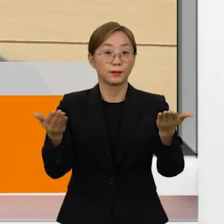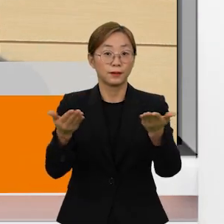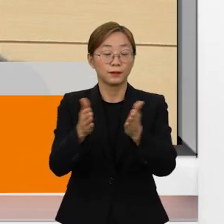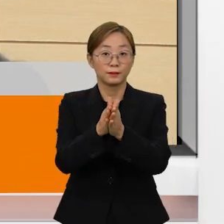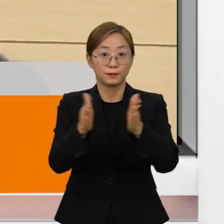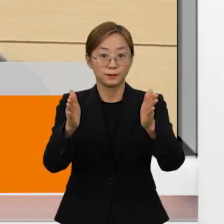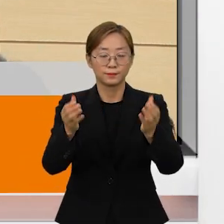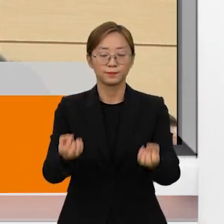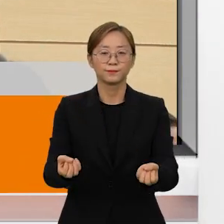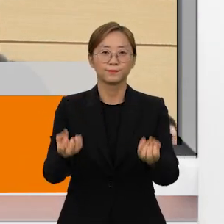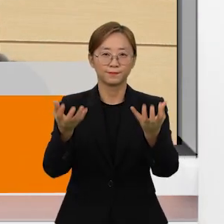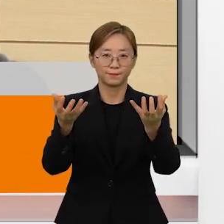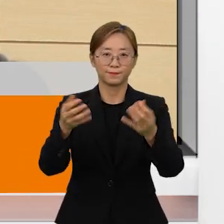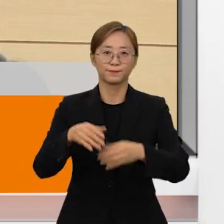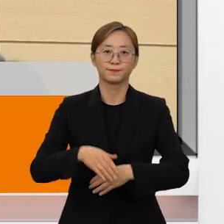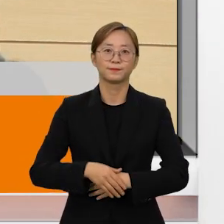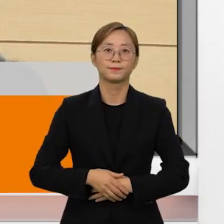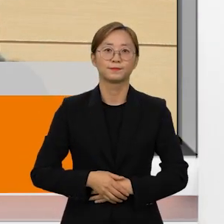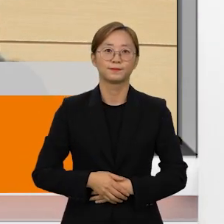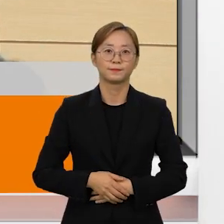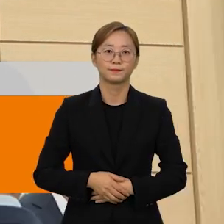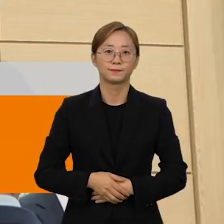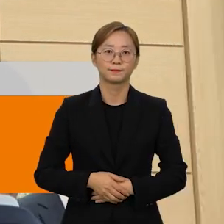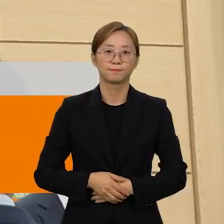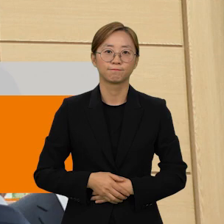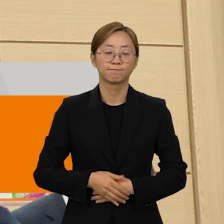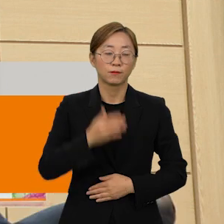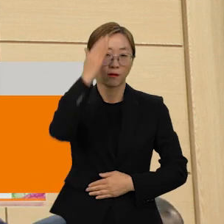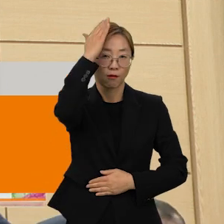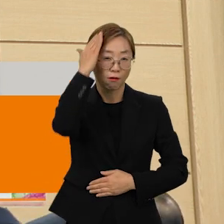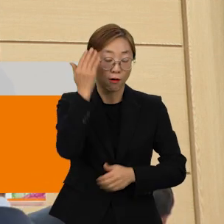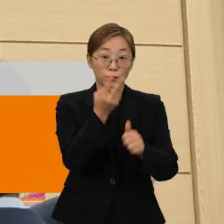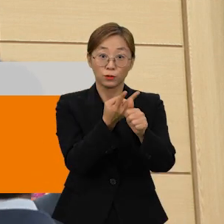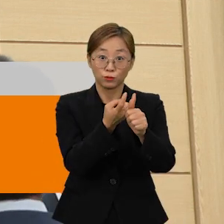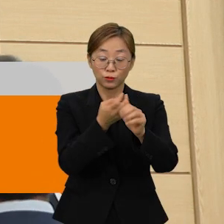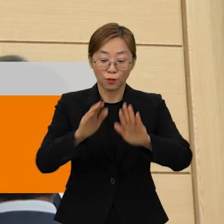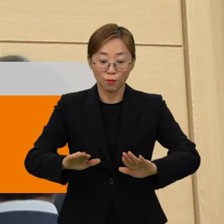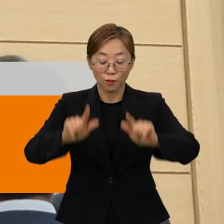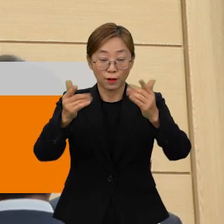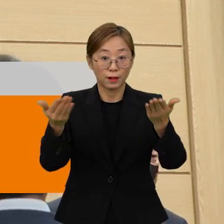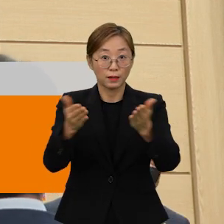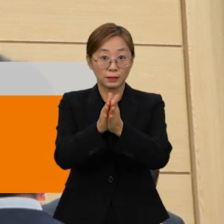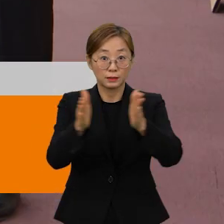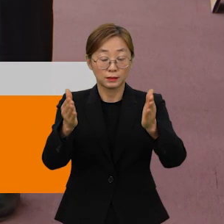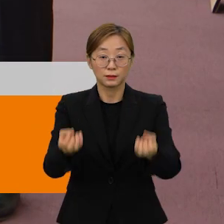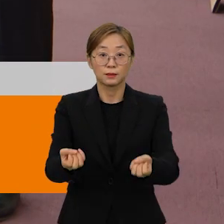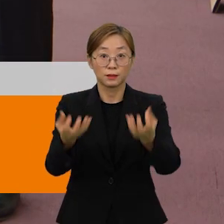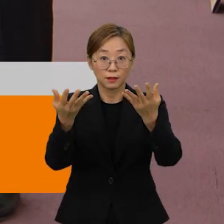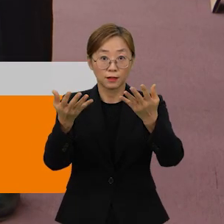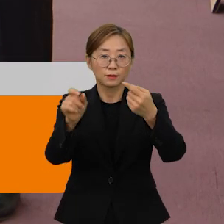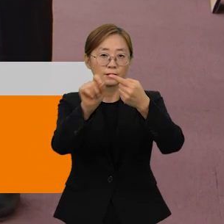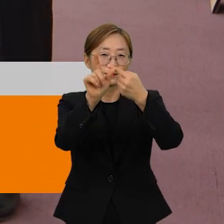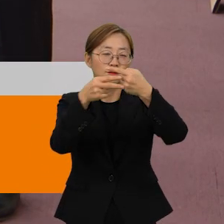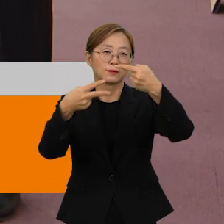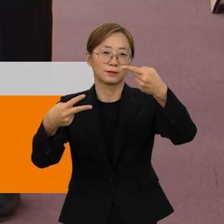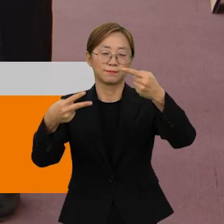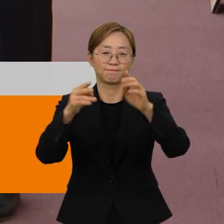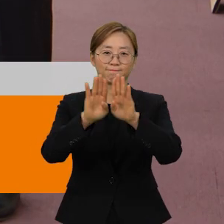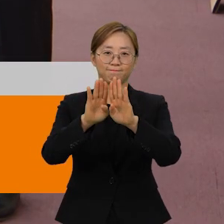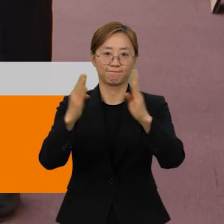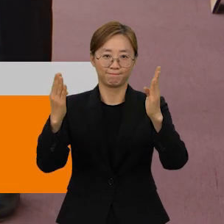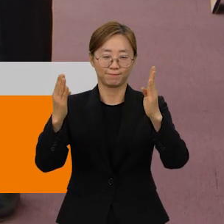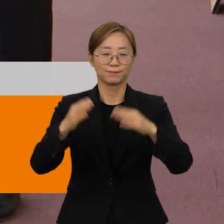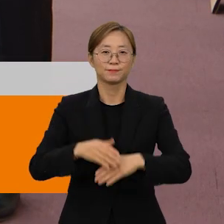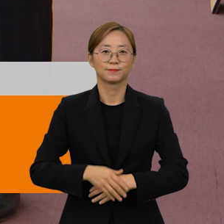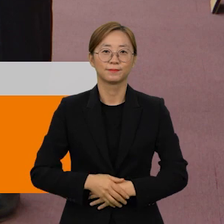2023년도 시무식이 열렸습니다. 개묘년 새해 힘찬 출발을 알리는 2023년 시무식이 지난